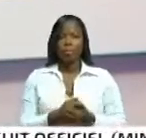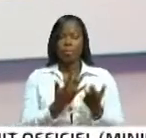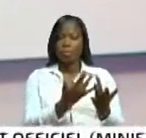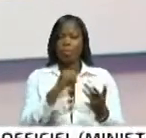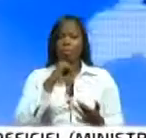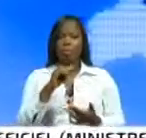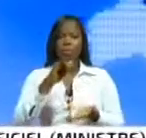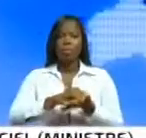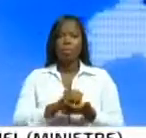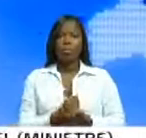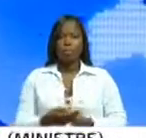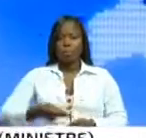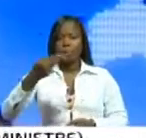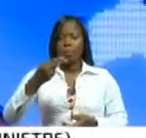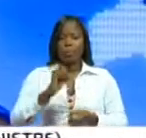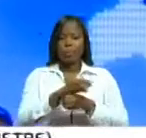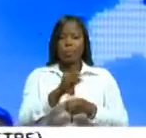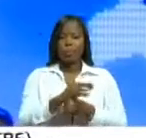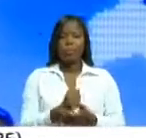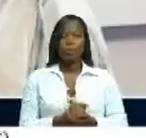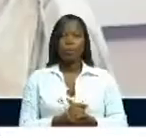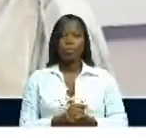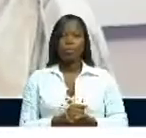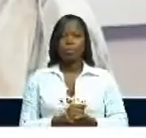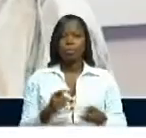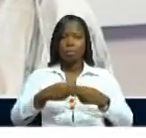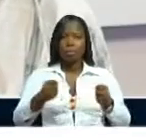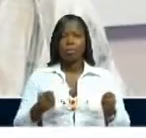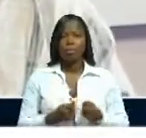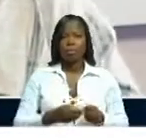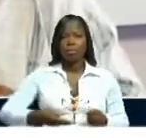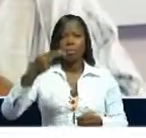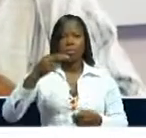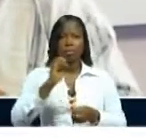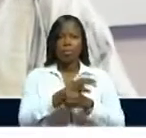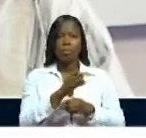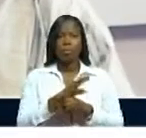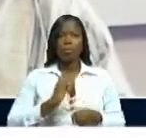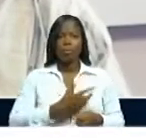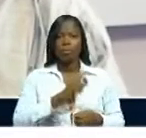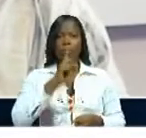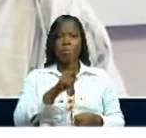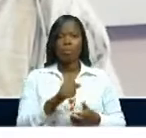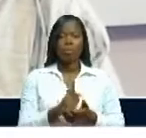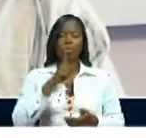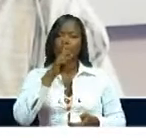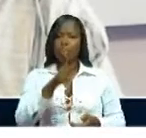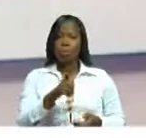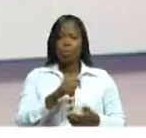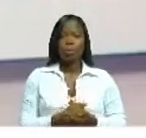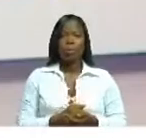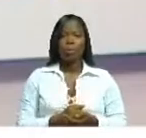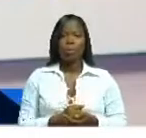a mis en place au conseil d'état aussi le temps ya le concernant nous étions succursales ap ap